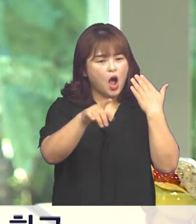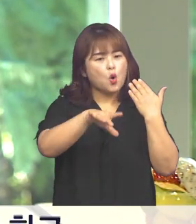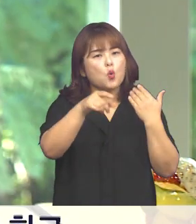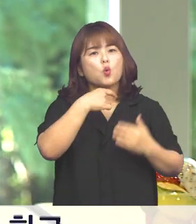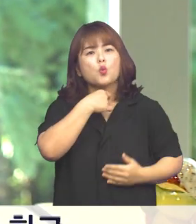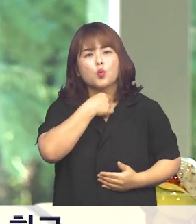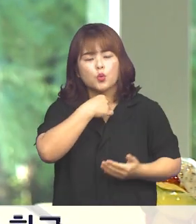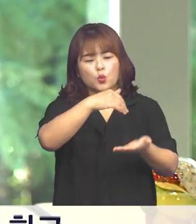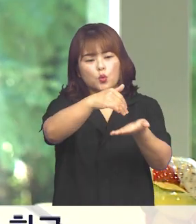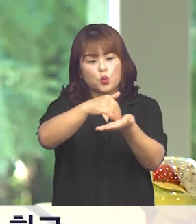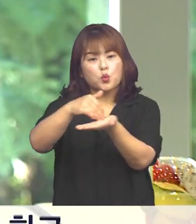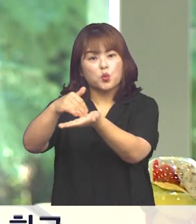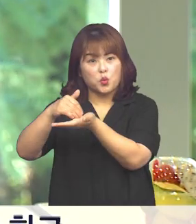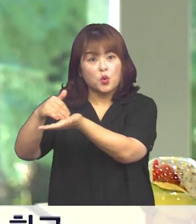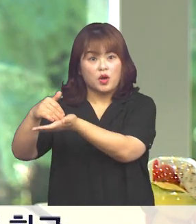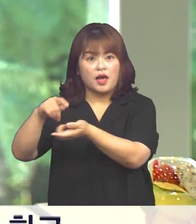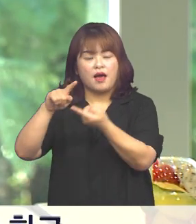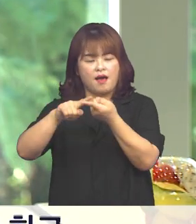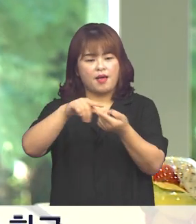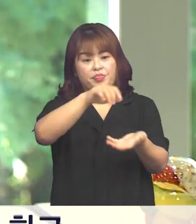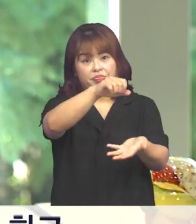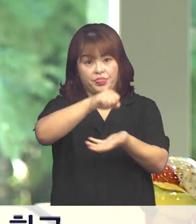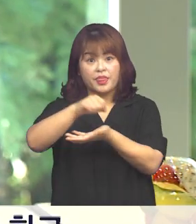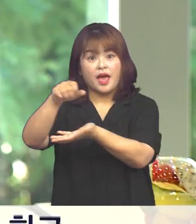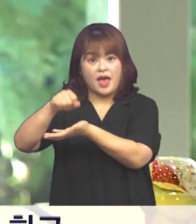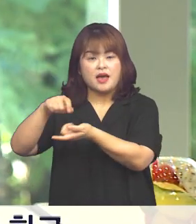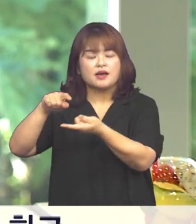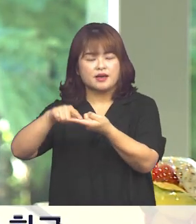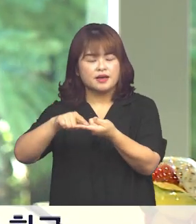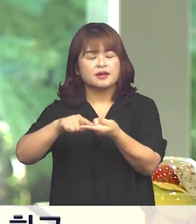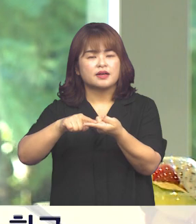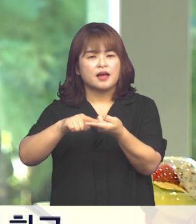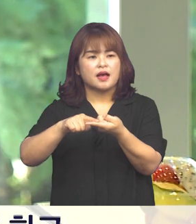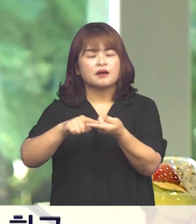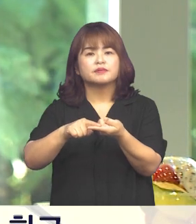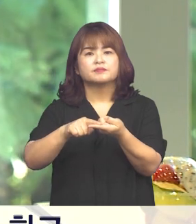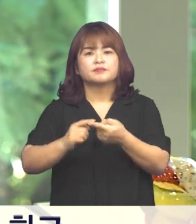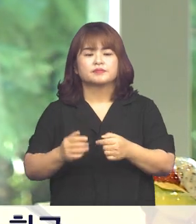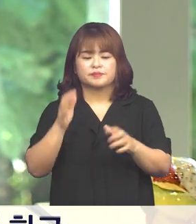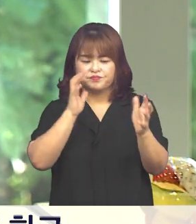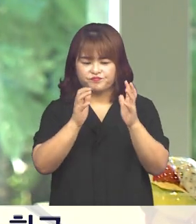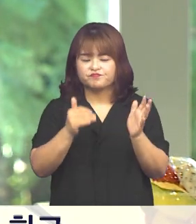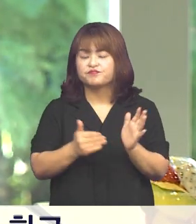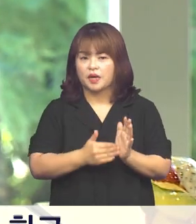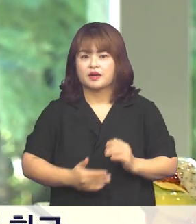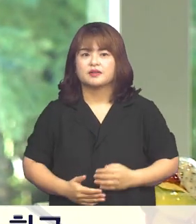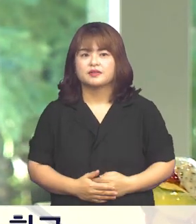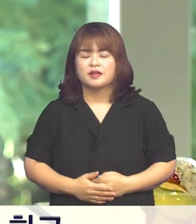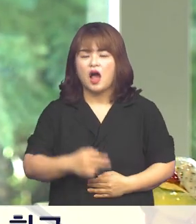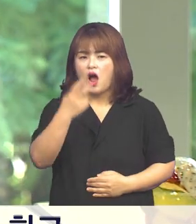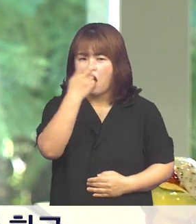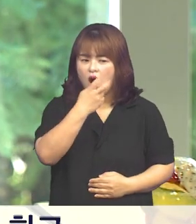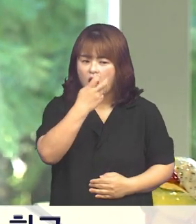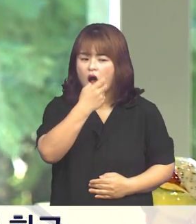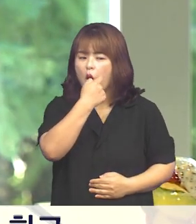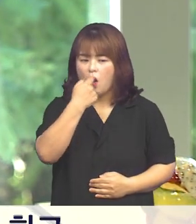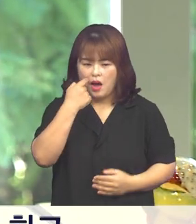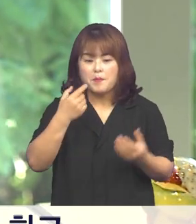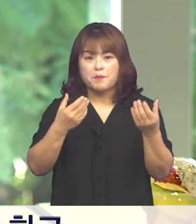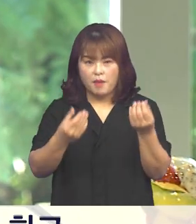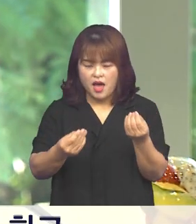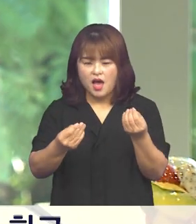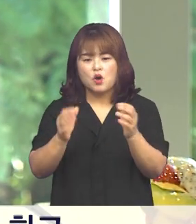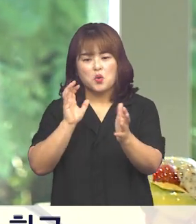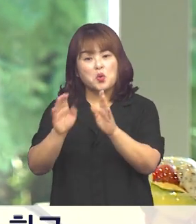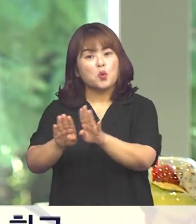학교별로 현안에 대해서 저희들이 주신 내용을 받아서 검토를 하고